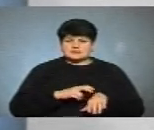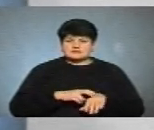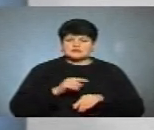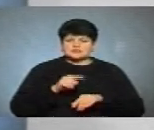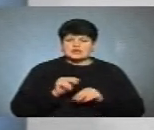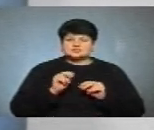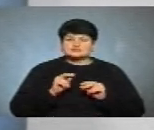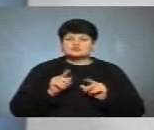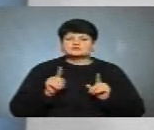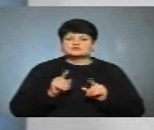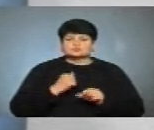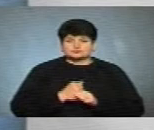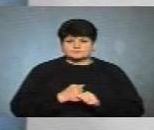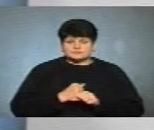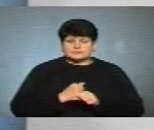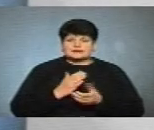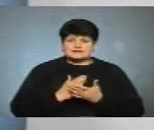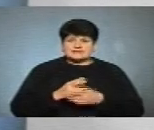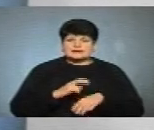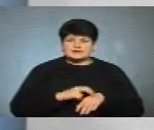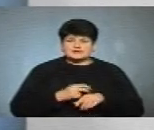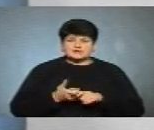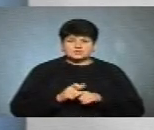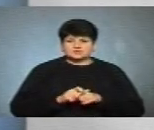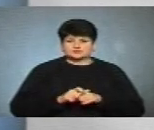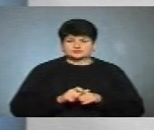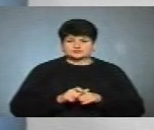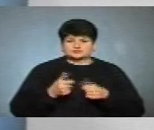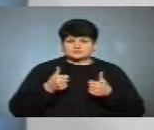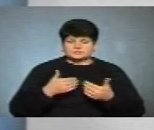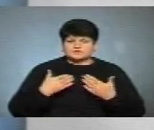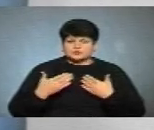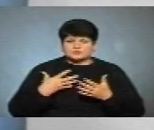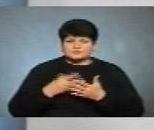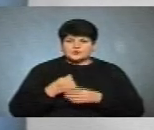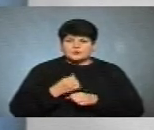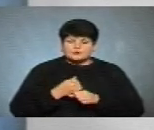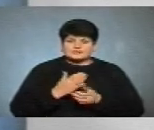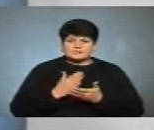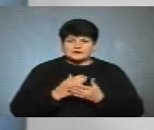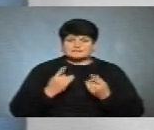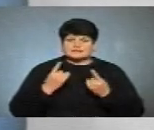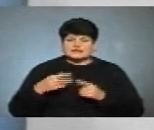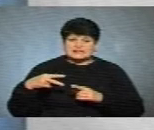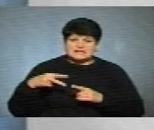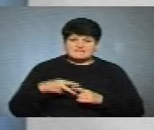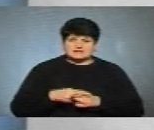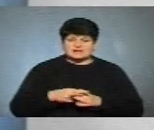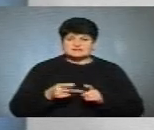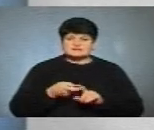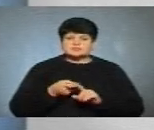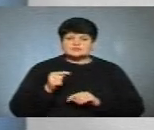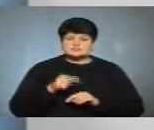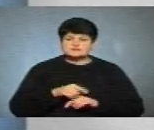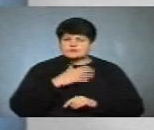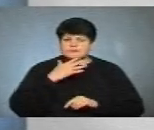вони і роблять. Є лікарі, які дуже сумлінно відносяться до своєї роботи, які мають дуже великі навантаження в зв'язку з тим, що